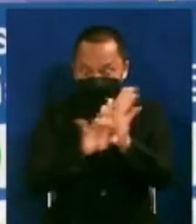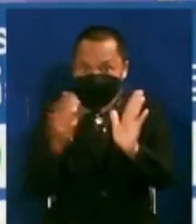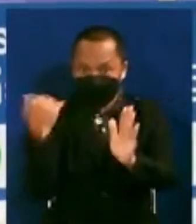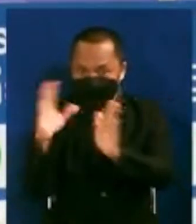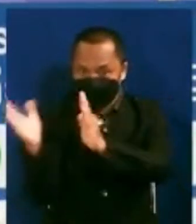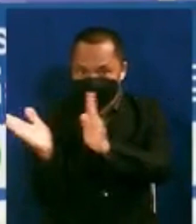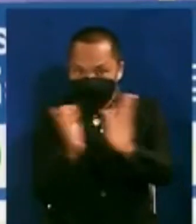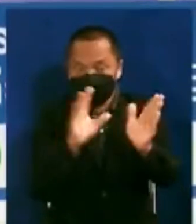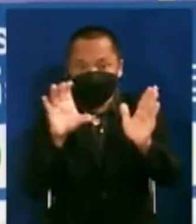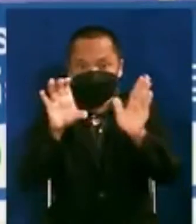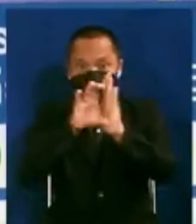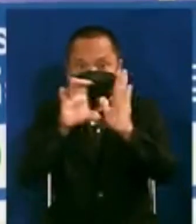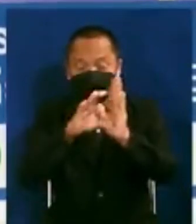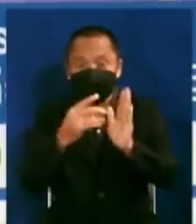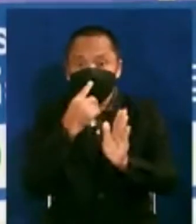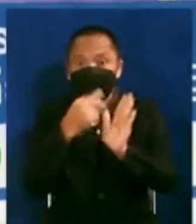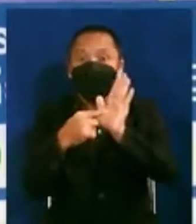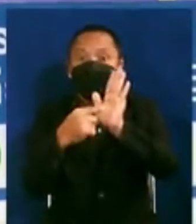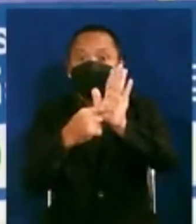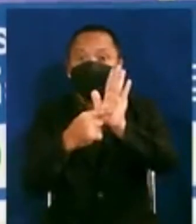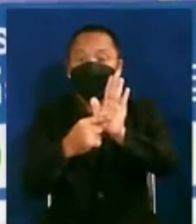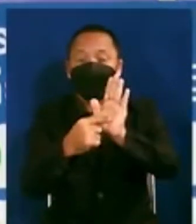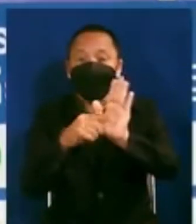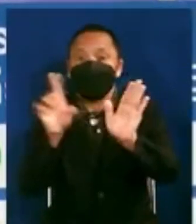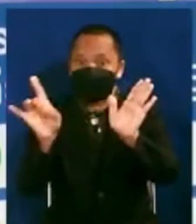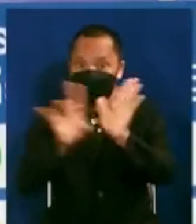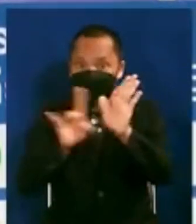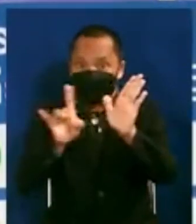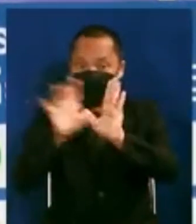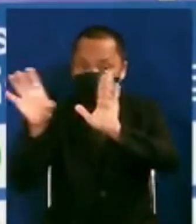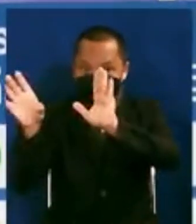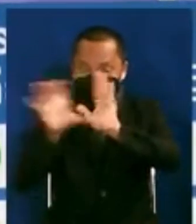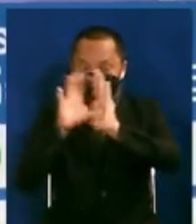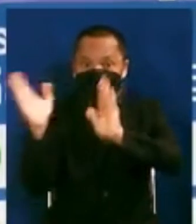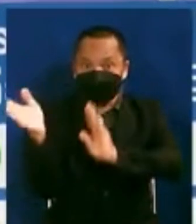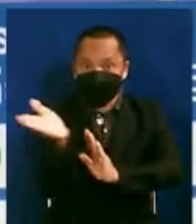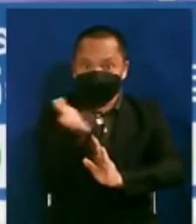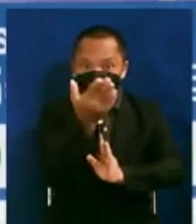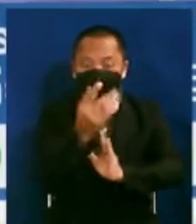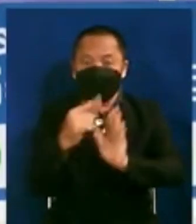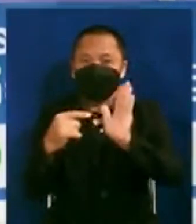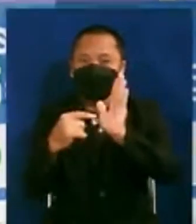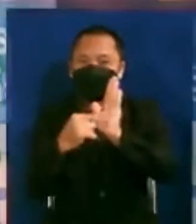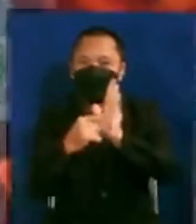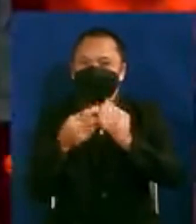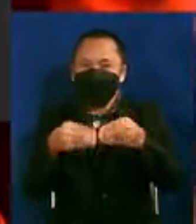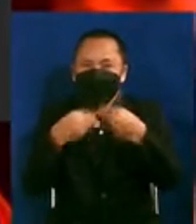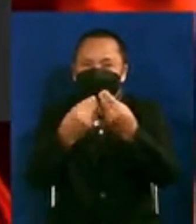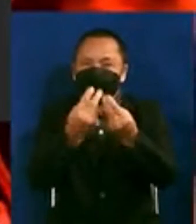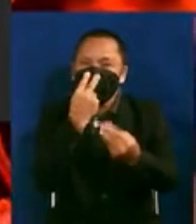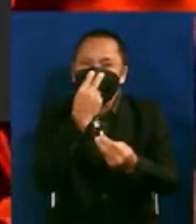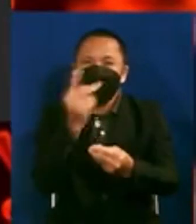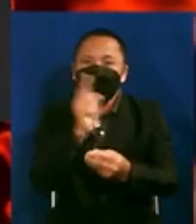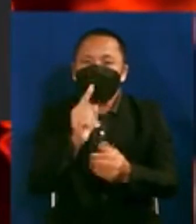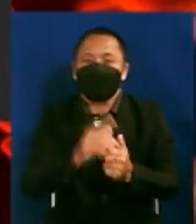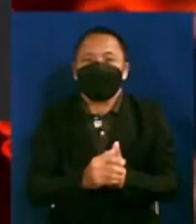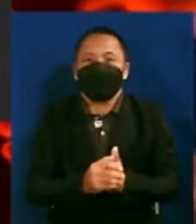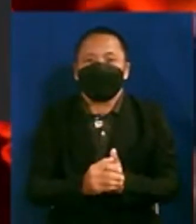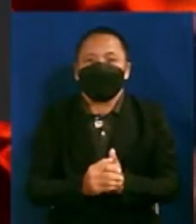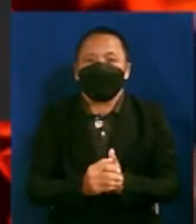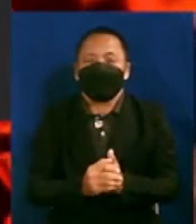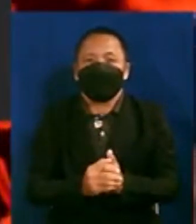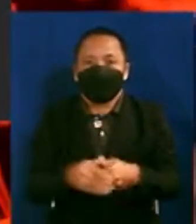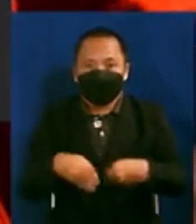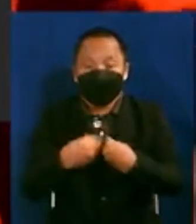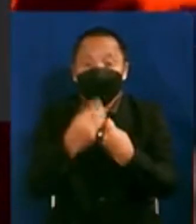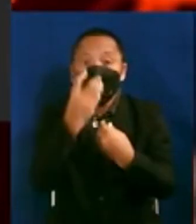ครับขอสไลด์อันสุดท้ายนี้เนี่ยนะครับเป็นสไลด์ที่แสดงให้เห็นว่านะเรา